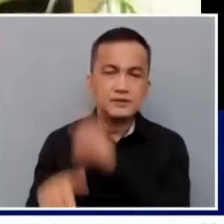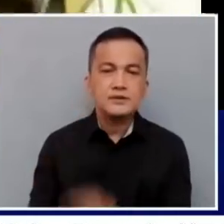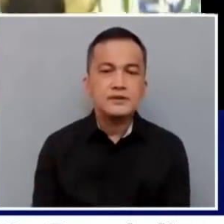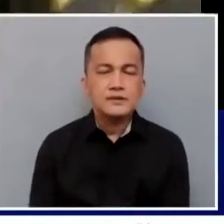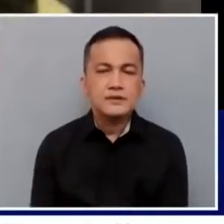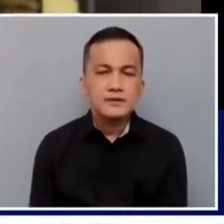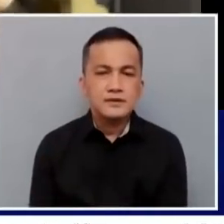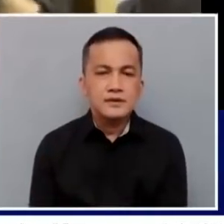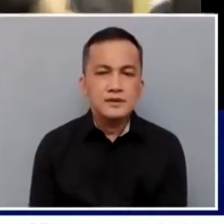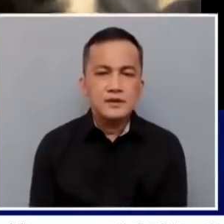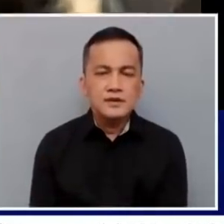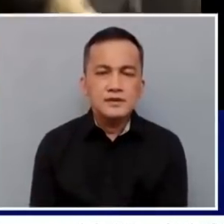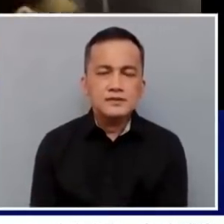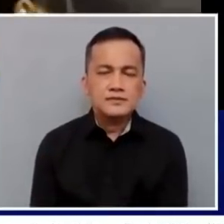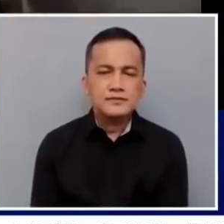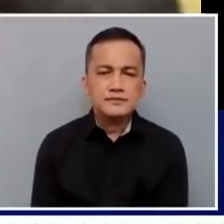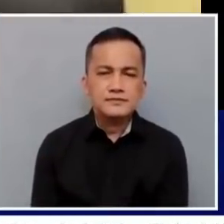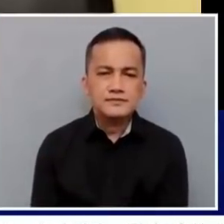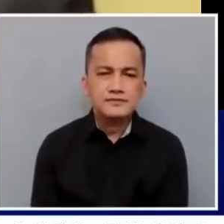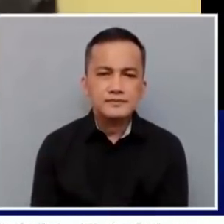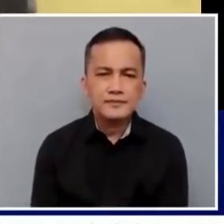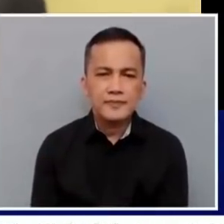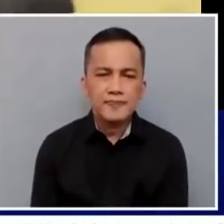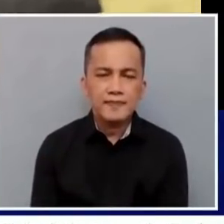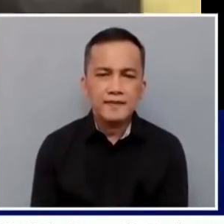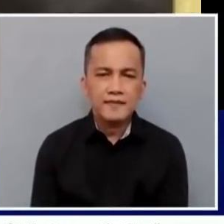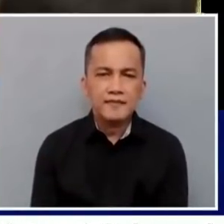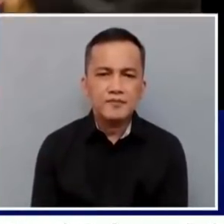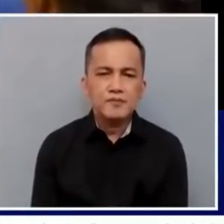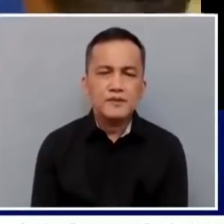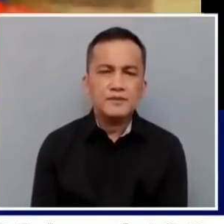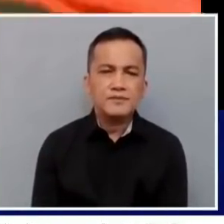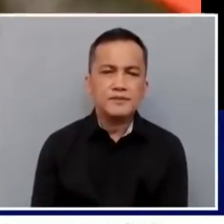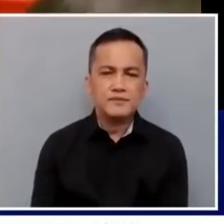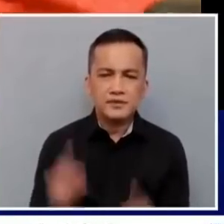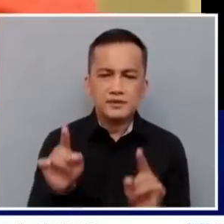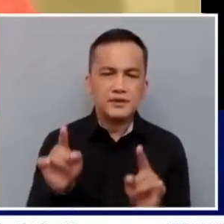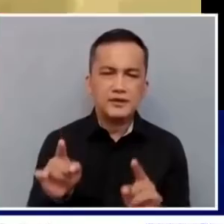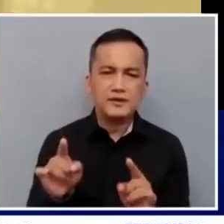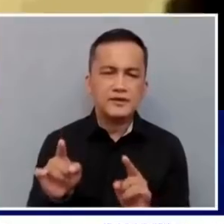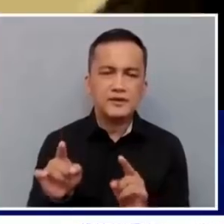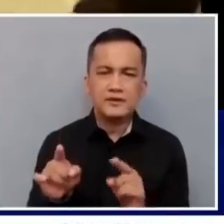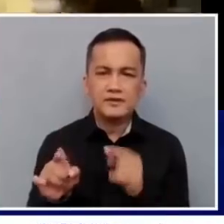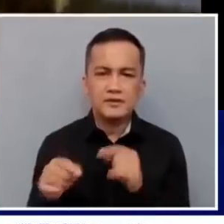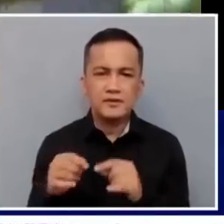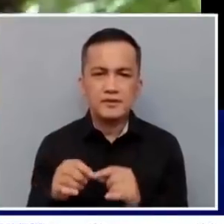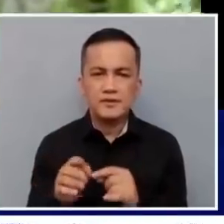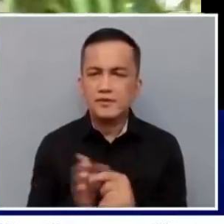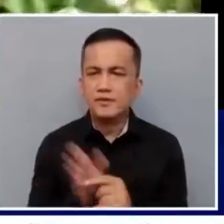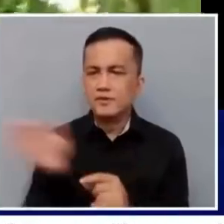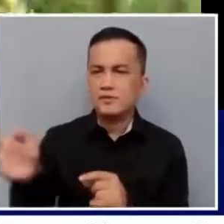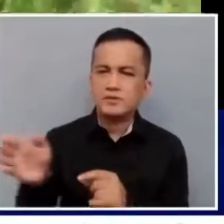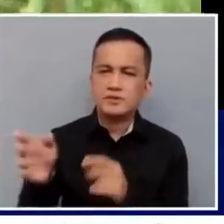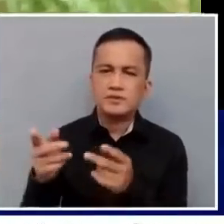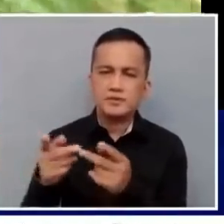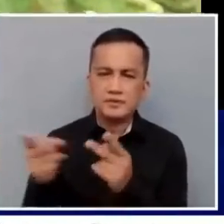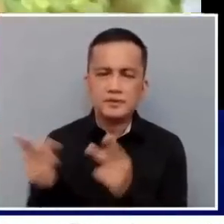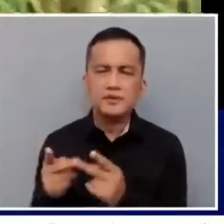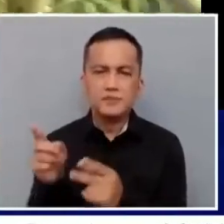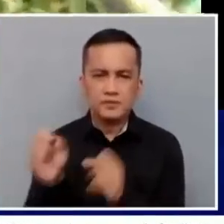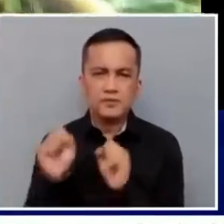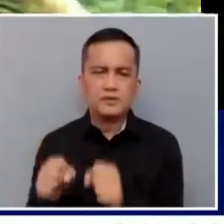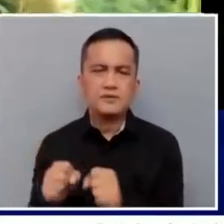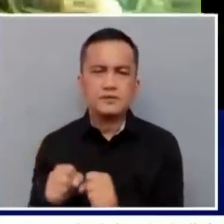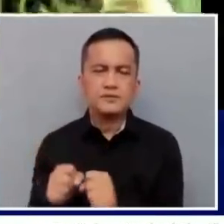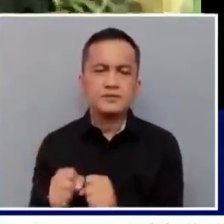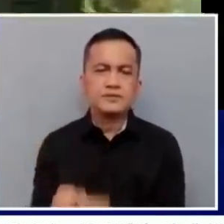ng nag-ayos at pinaalis na yung mga media dito si Mayor Sara. Pupunta na doon sa isang lugar kung saan pwedeng